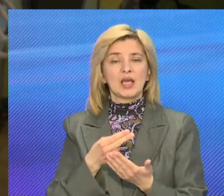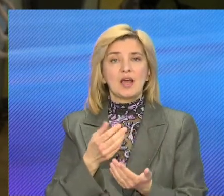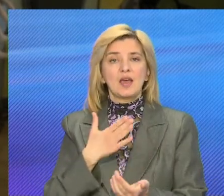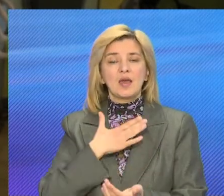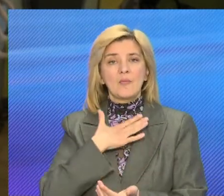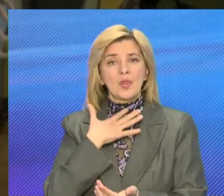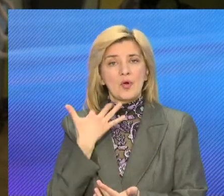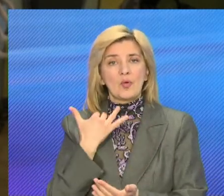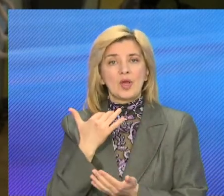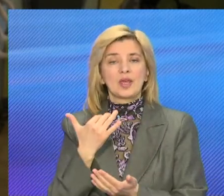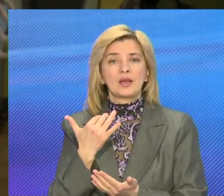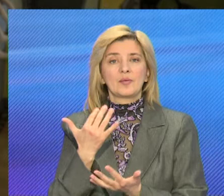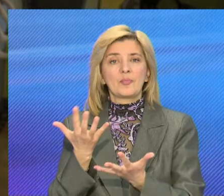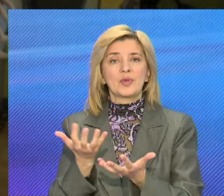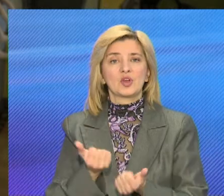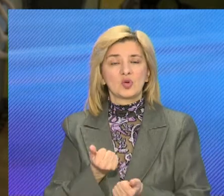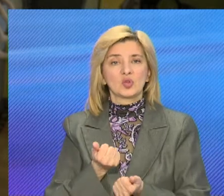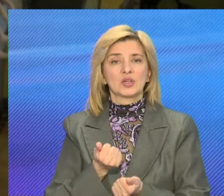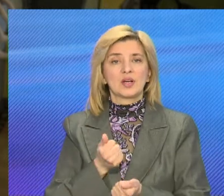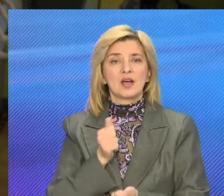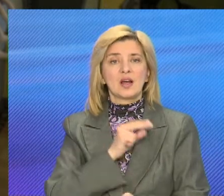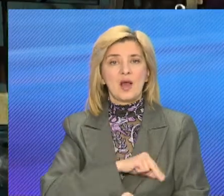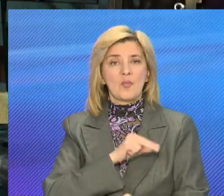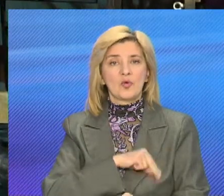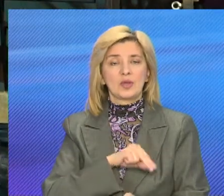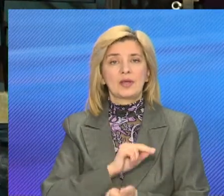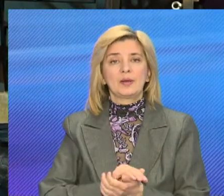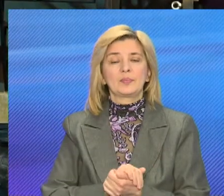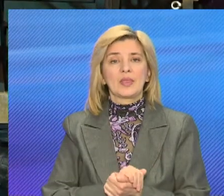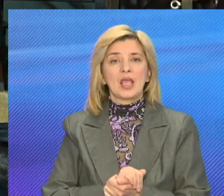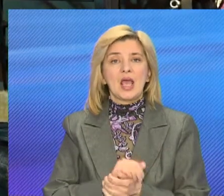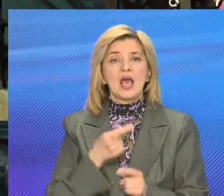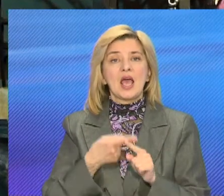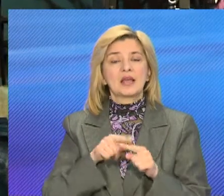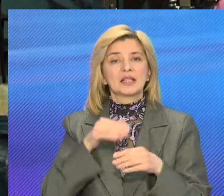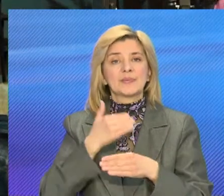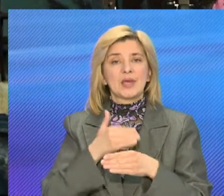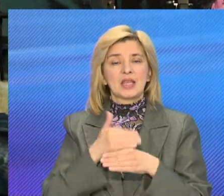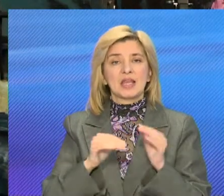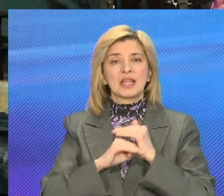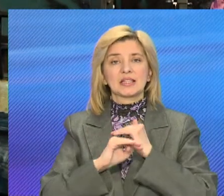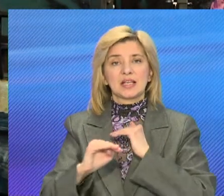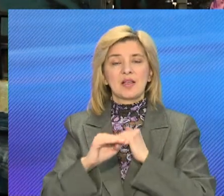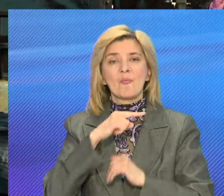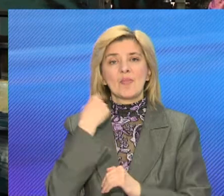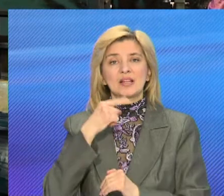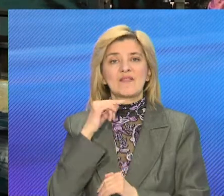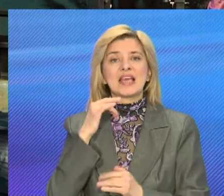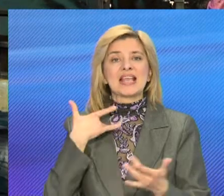многое берешь, работая с ним. До слова, этот спектакль на сцене Брестского театра «Лялек» идет